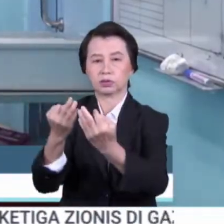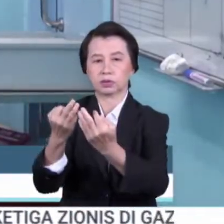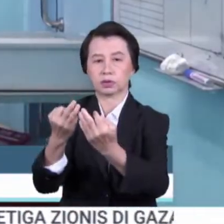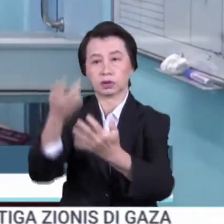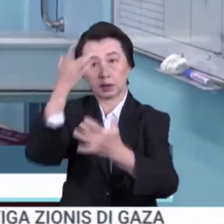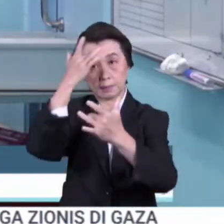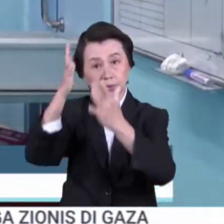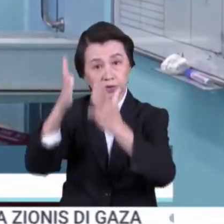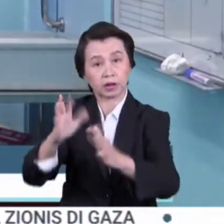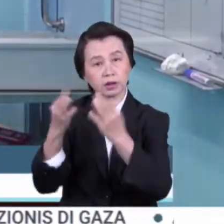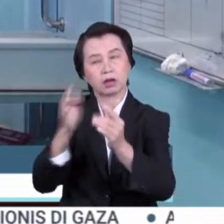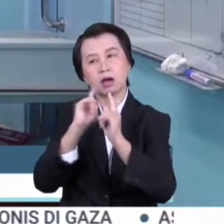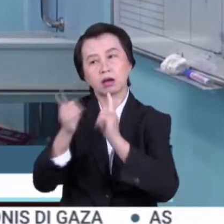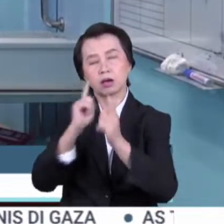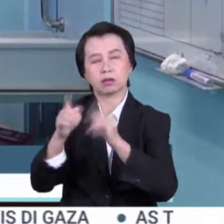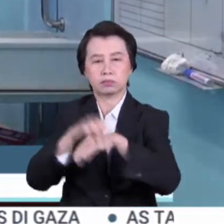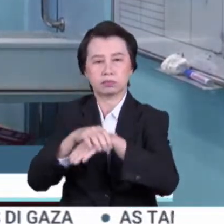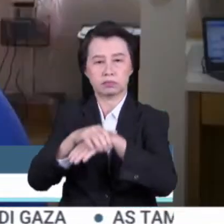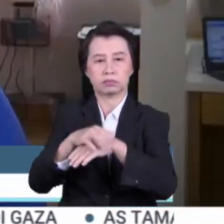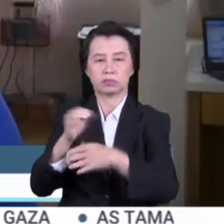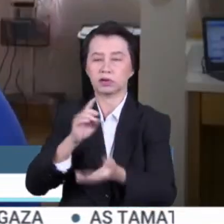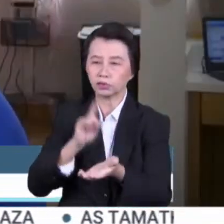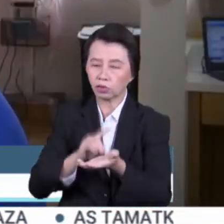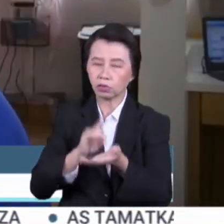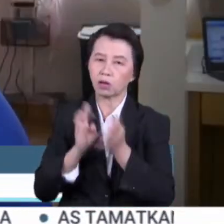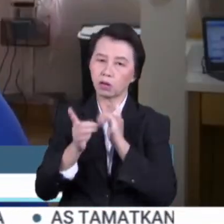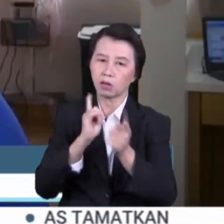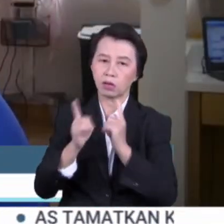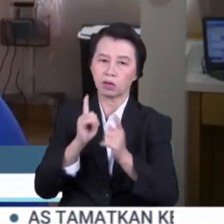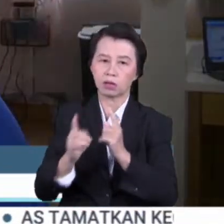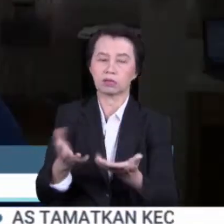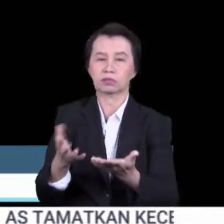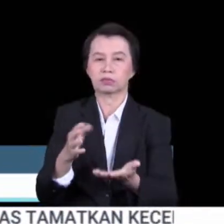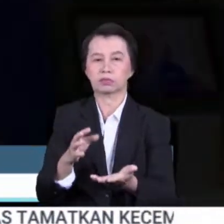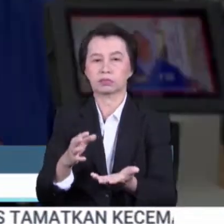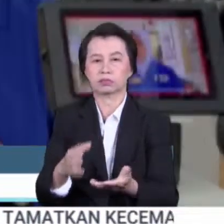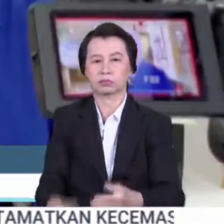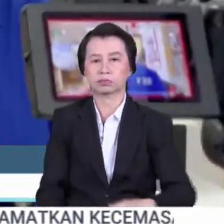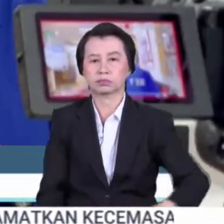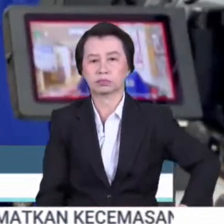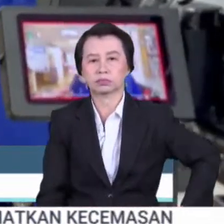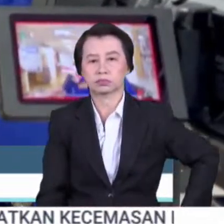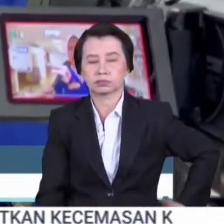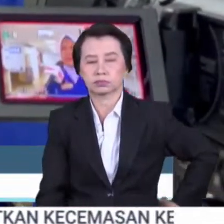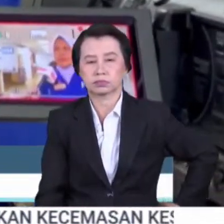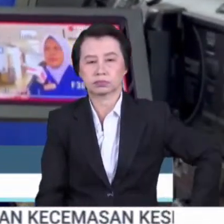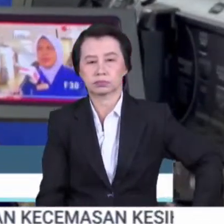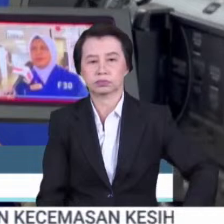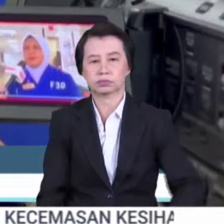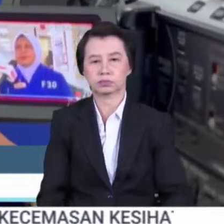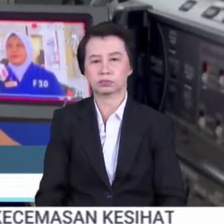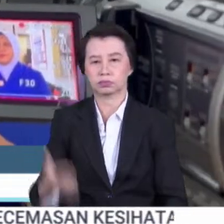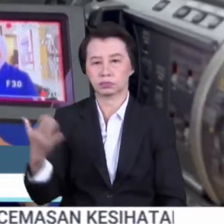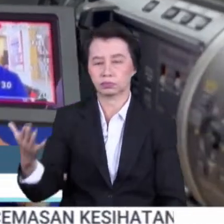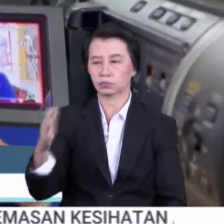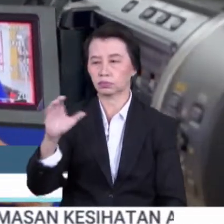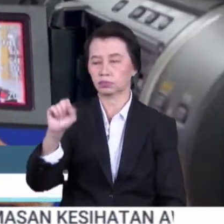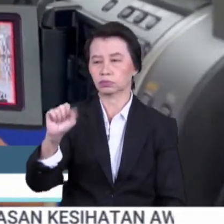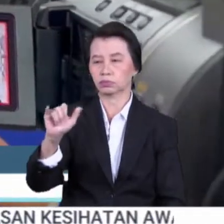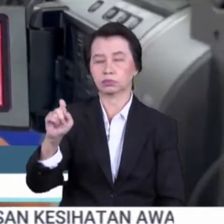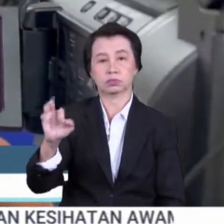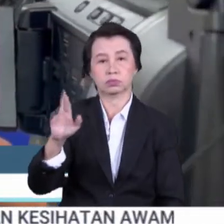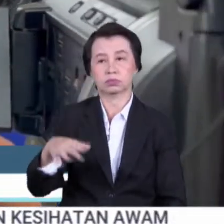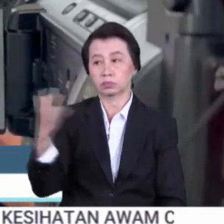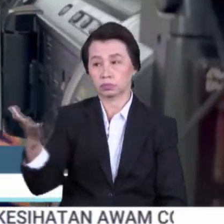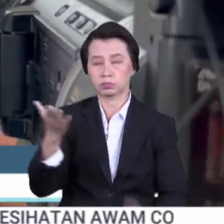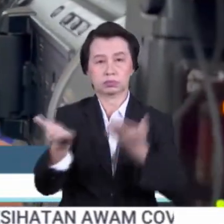pesakit, juga dengan doktor dan juga medical lain-lain. Bagi Zarina Abdi Syukur yang